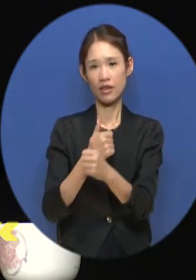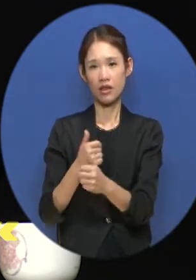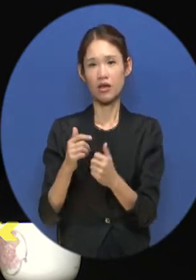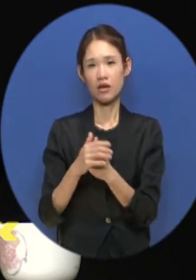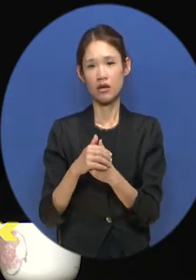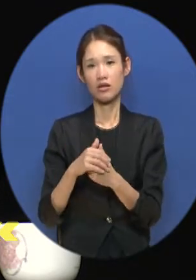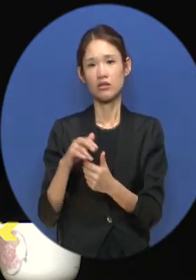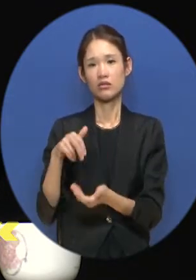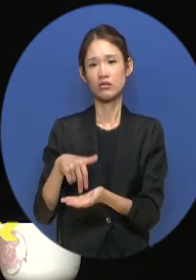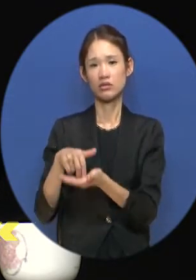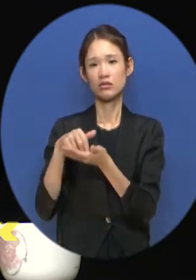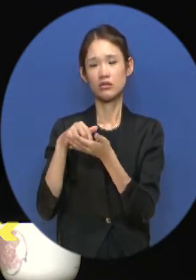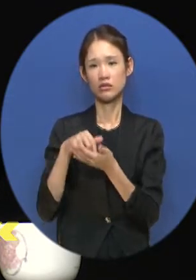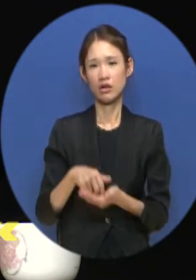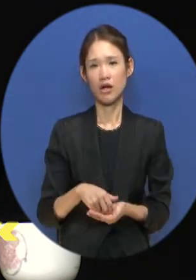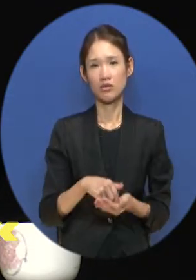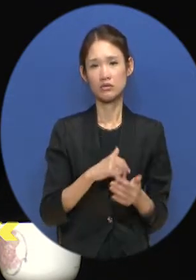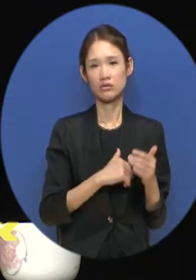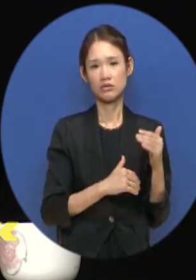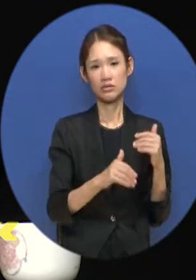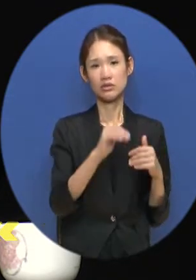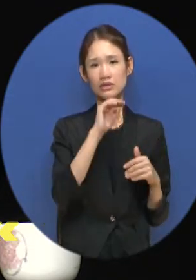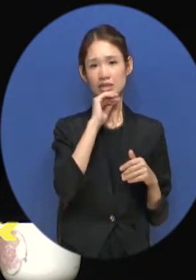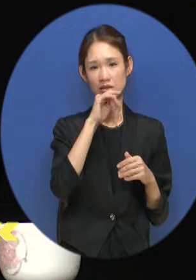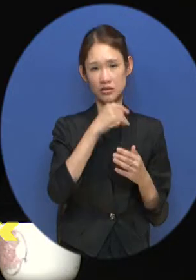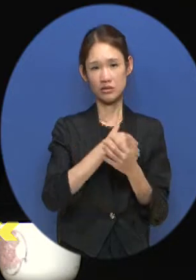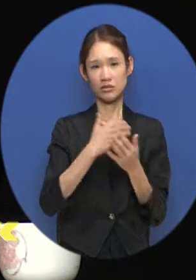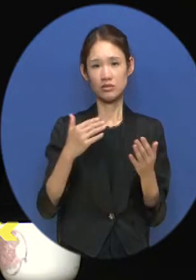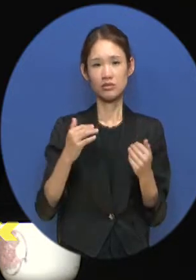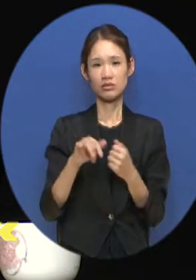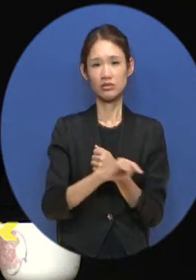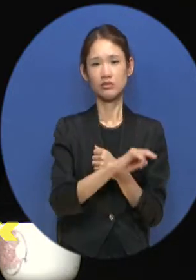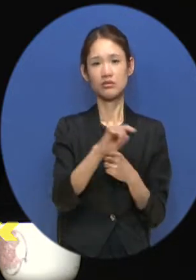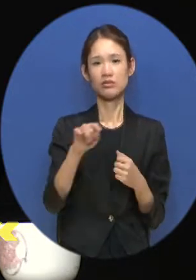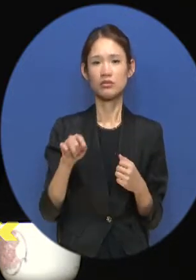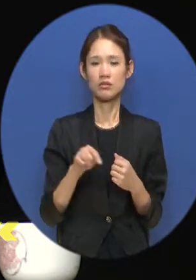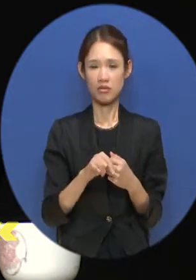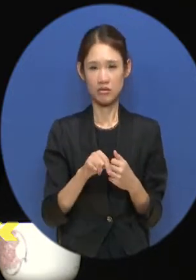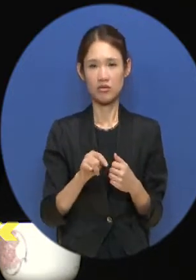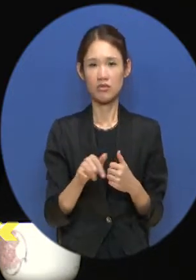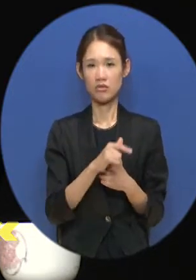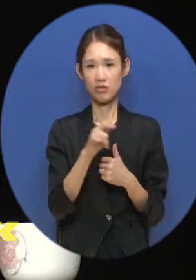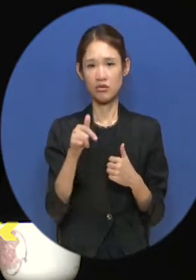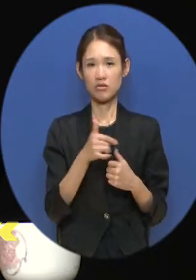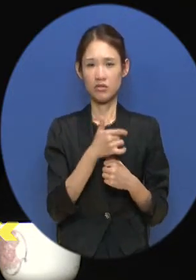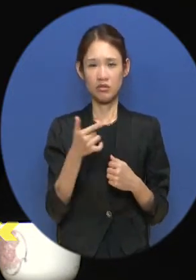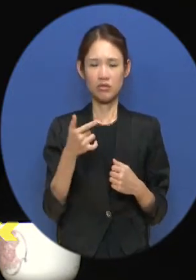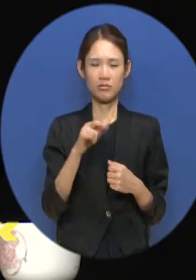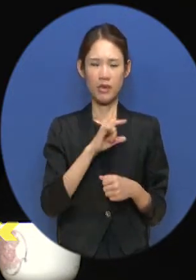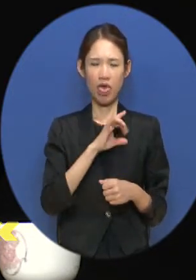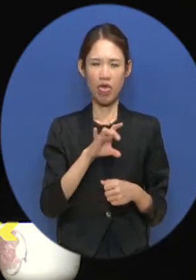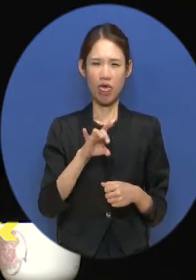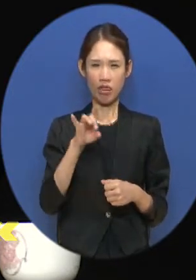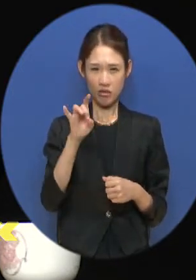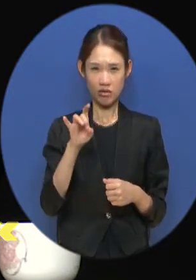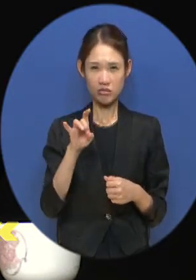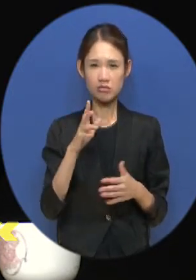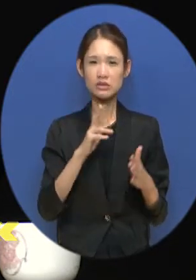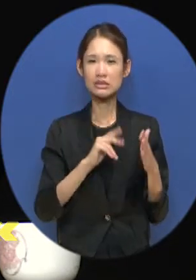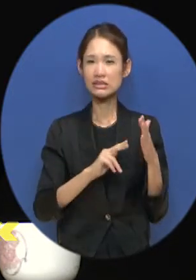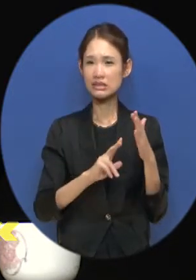뭐 승강장하고 대합실하고 또 이제 객실 안에서 근데 이제 저희가 아주